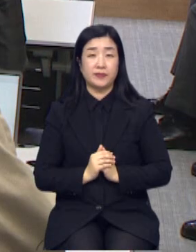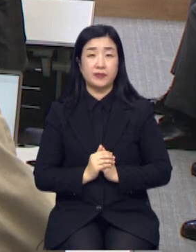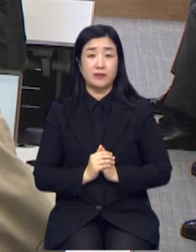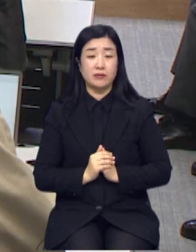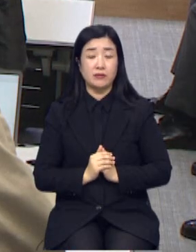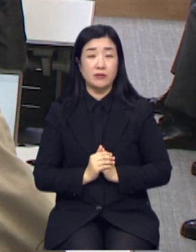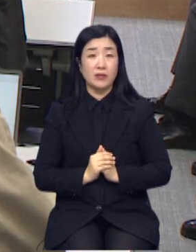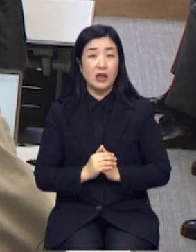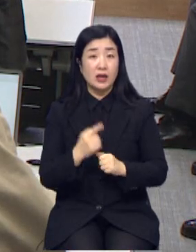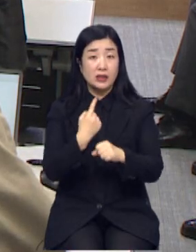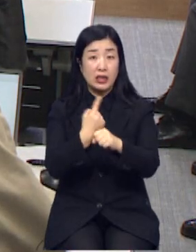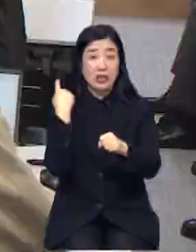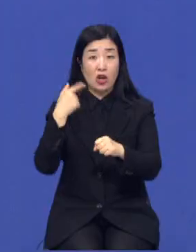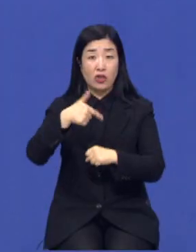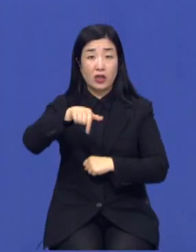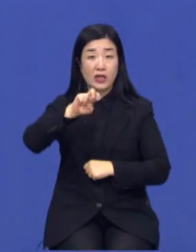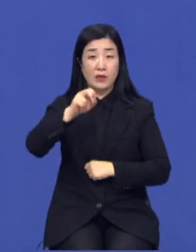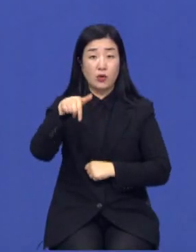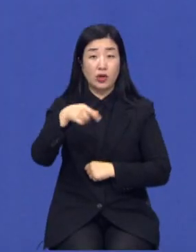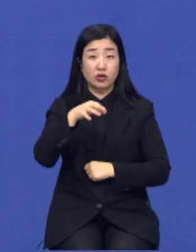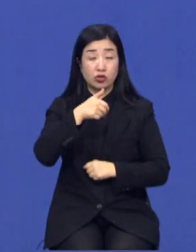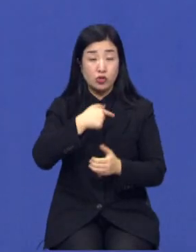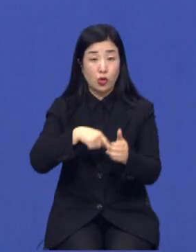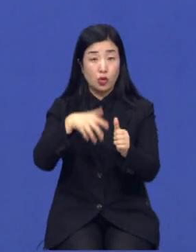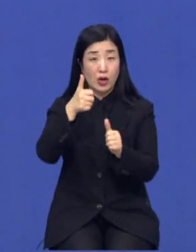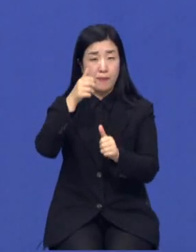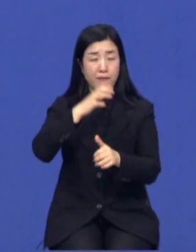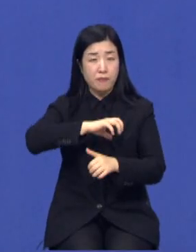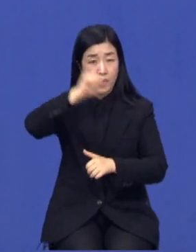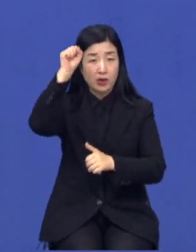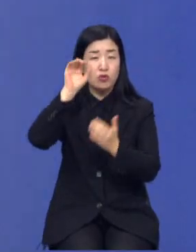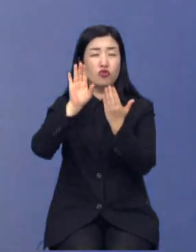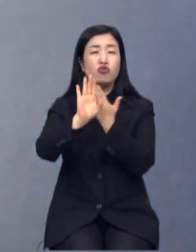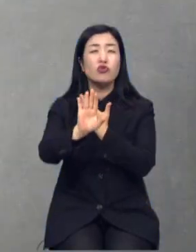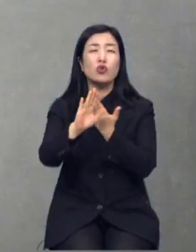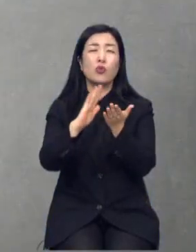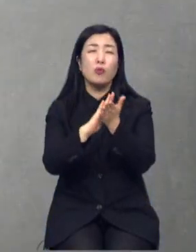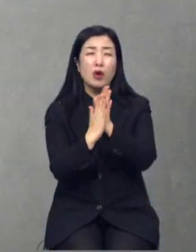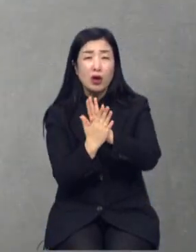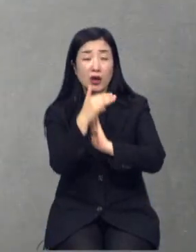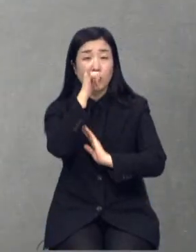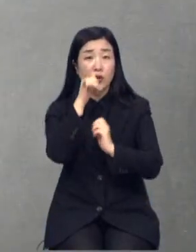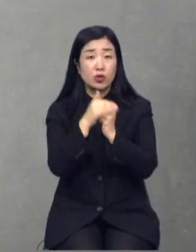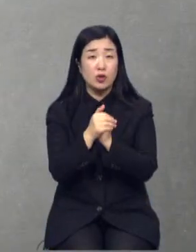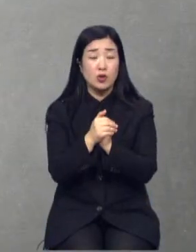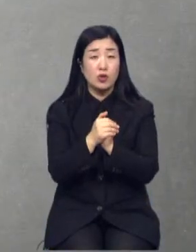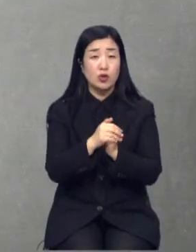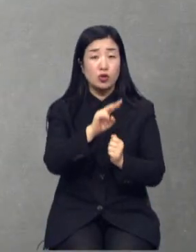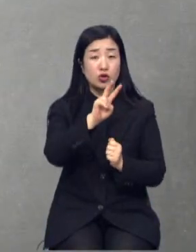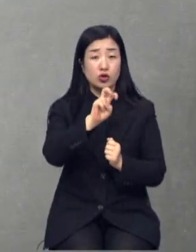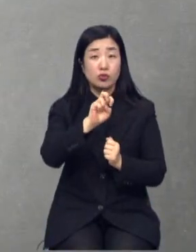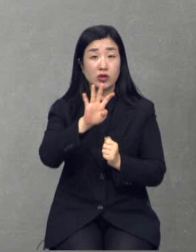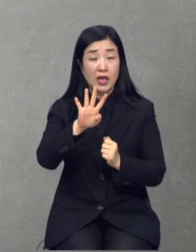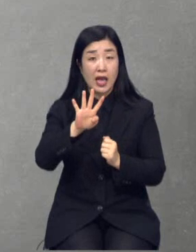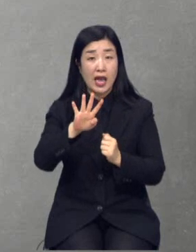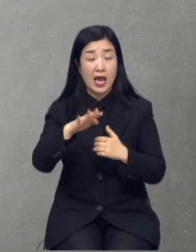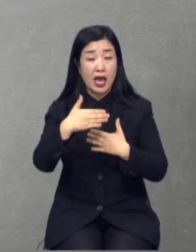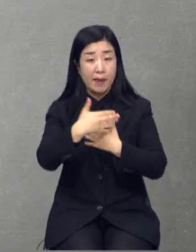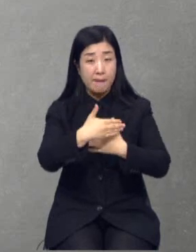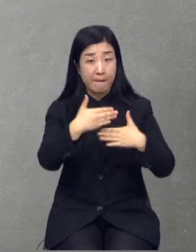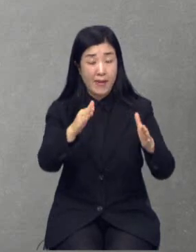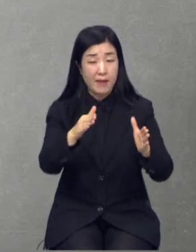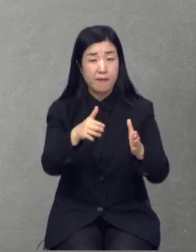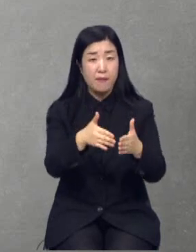그런데 지난해 김광수 교육감이 당선되면서 또 달라졌습니다. 24학급 규모의 초등학교를 신설하기로